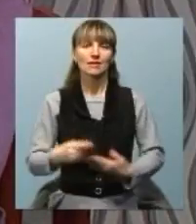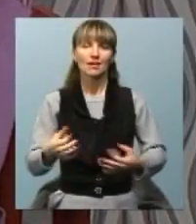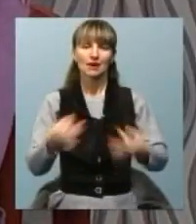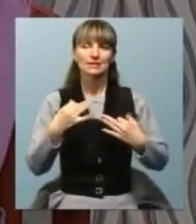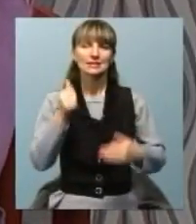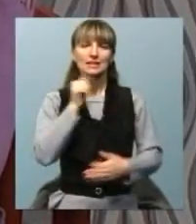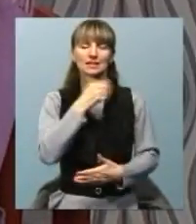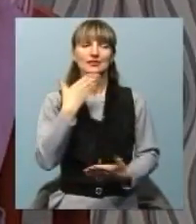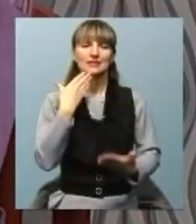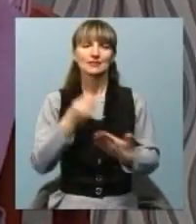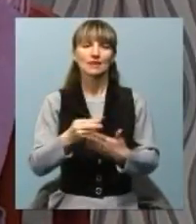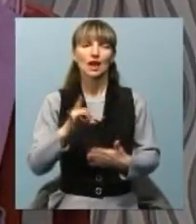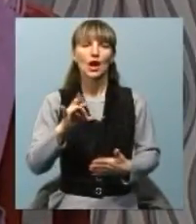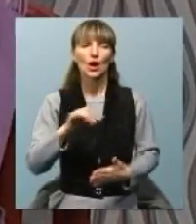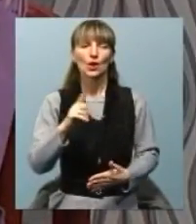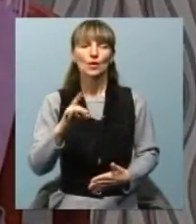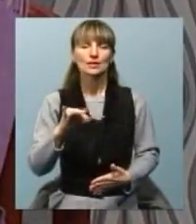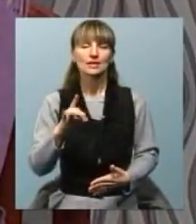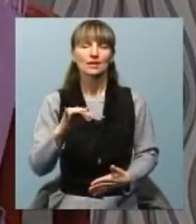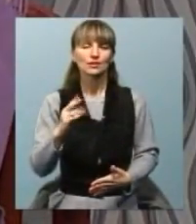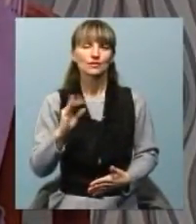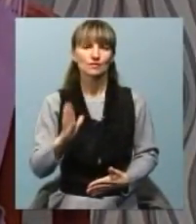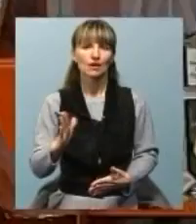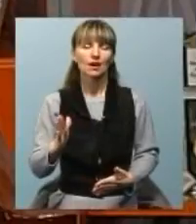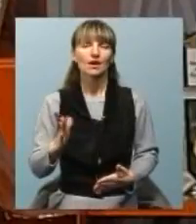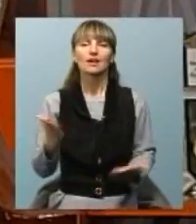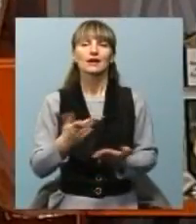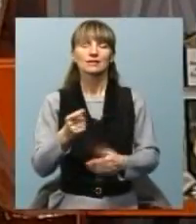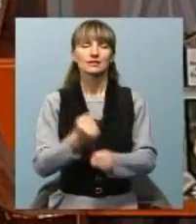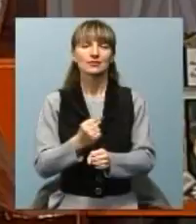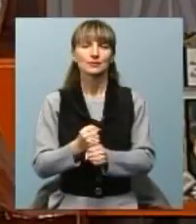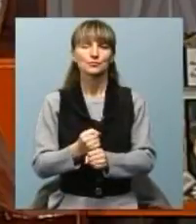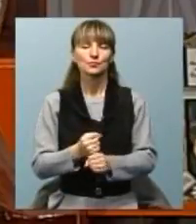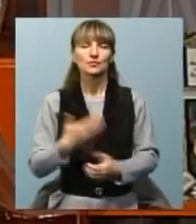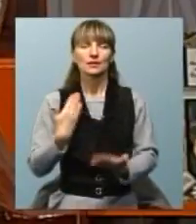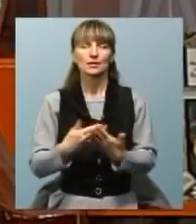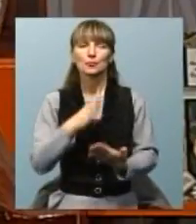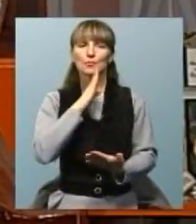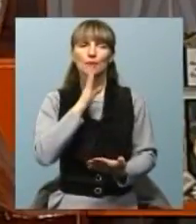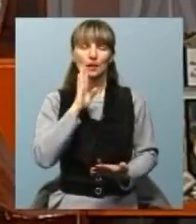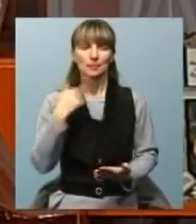своїх розіграшів, як ти це робиш, і чи ведуться твої друзі на твої жарти? Наприклад, мамі я